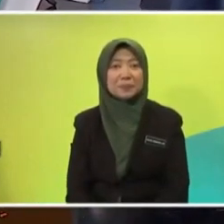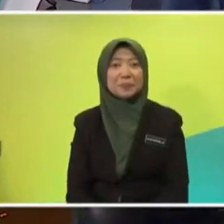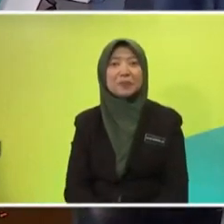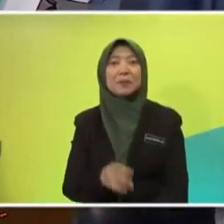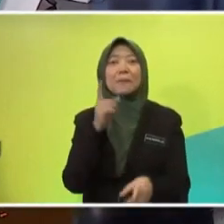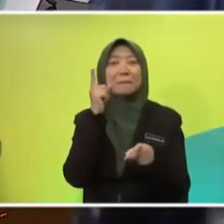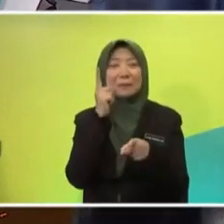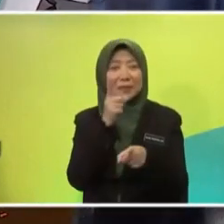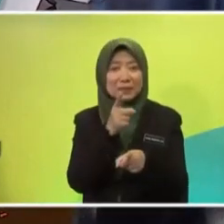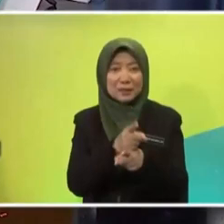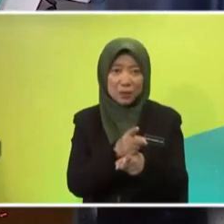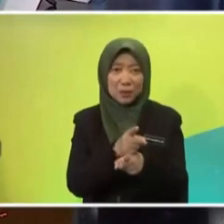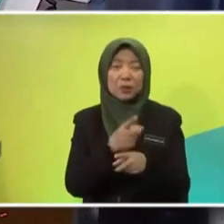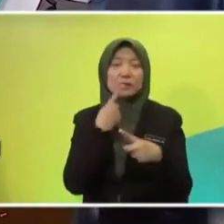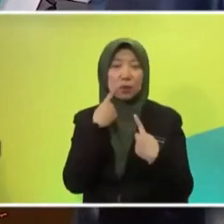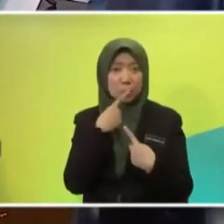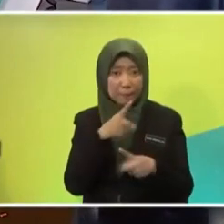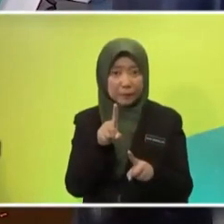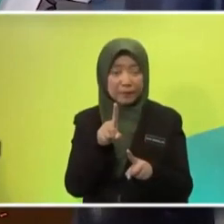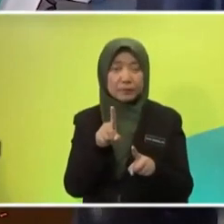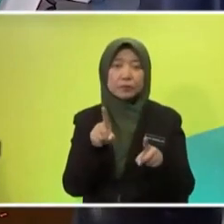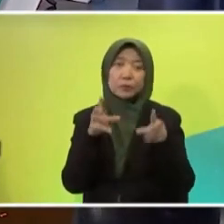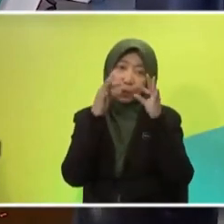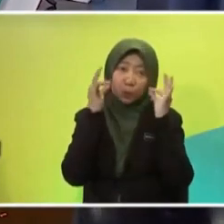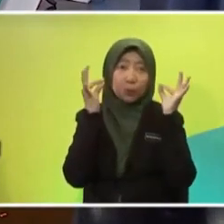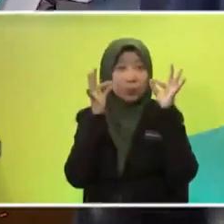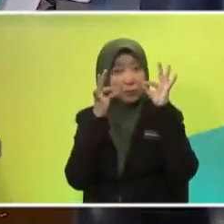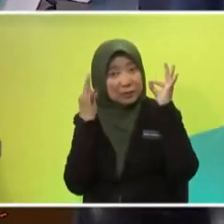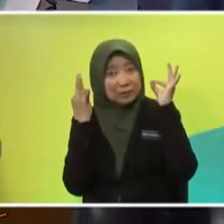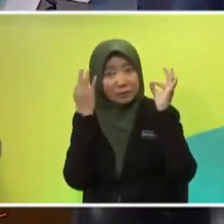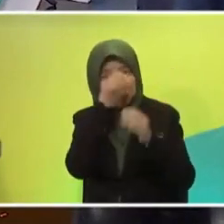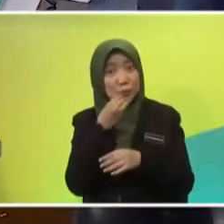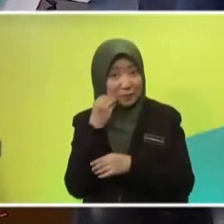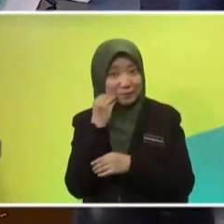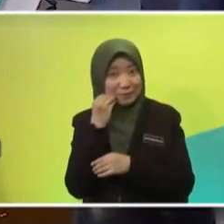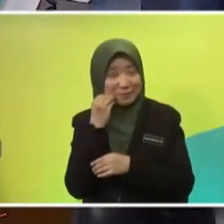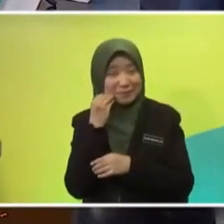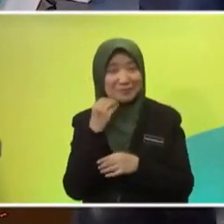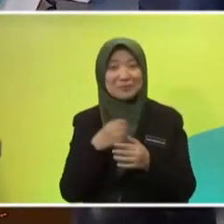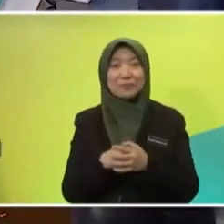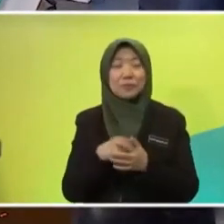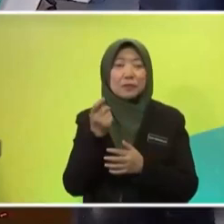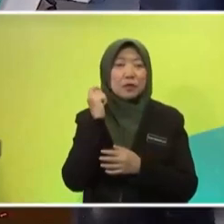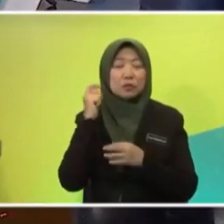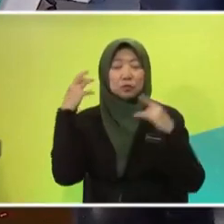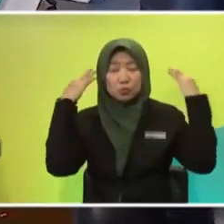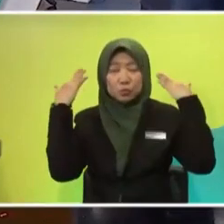Jeng-jeng. Betul. Ya, betul. Tepat sekali cikgu Su. Comelnya kucing. Okey, kucing. Yang tadi